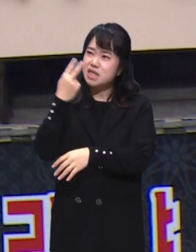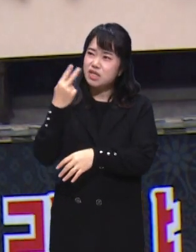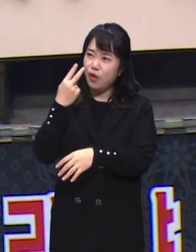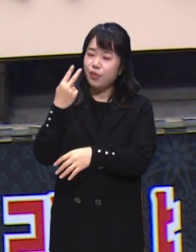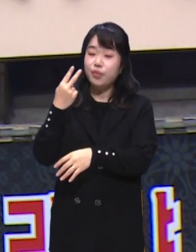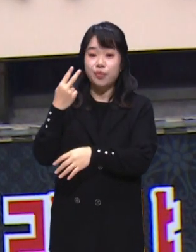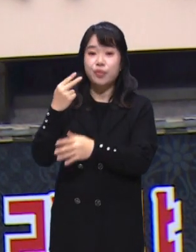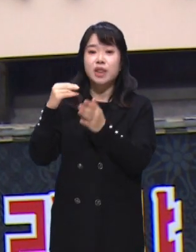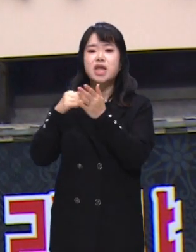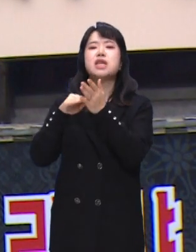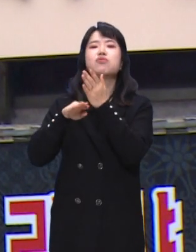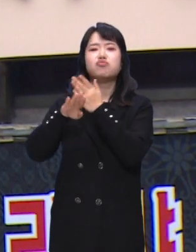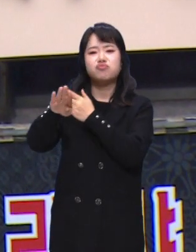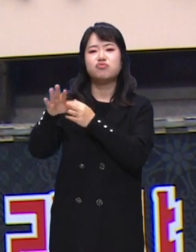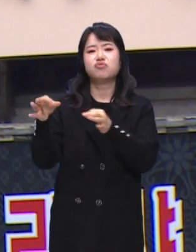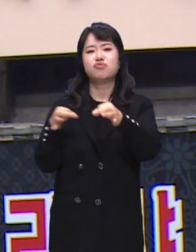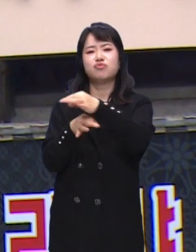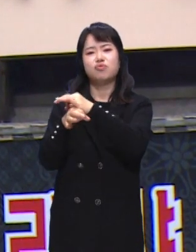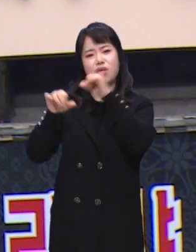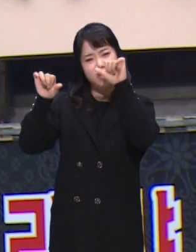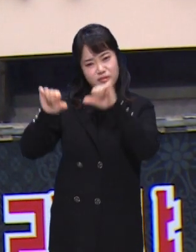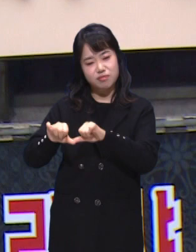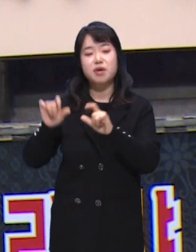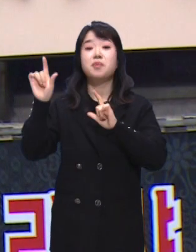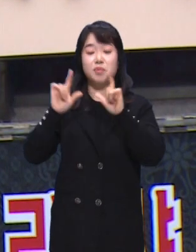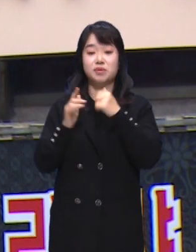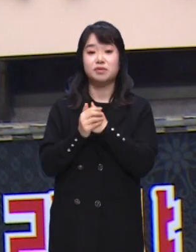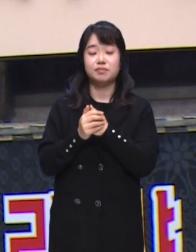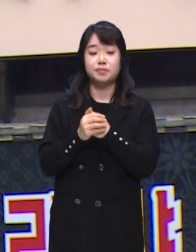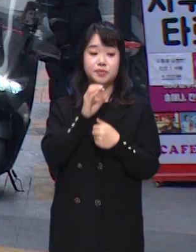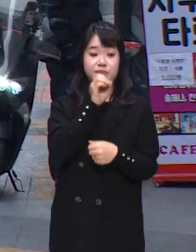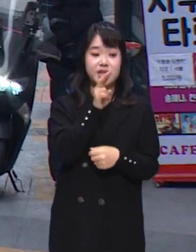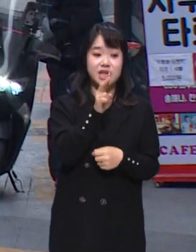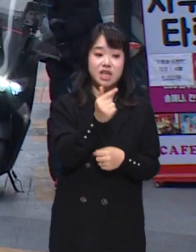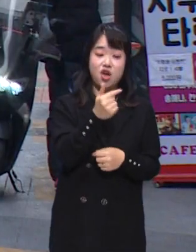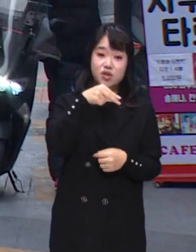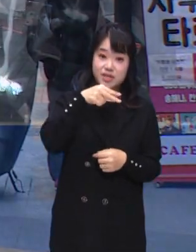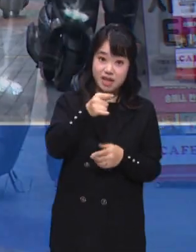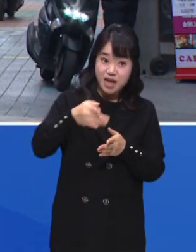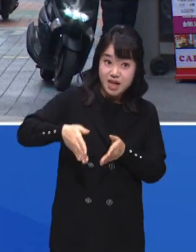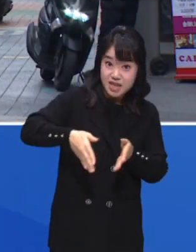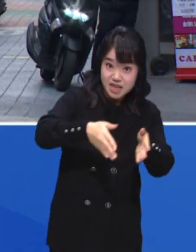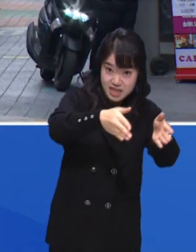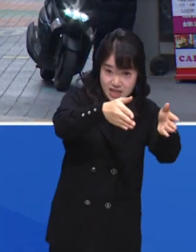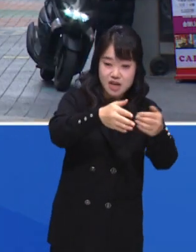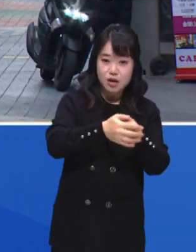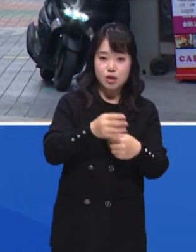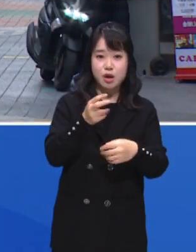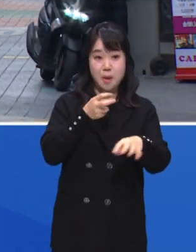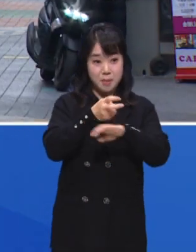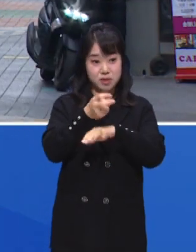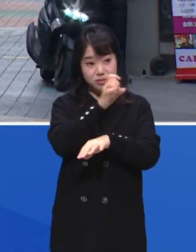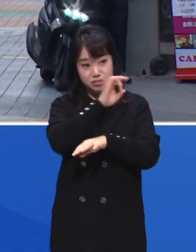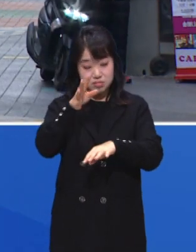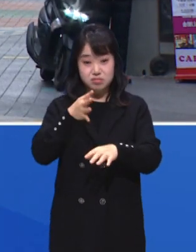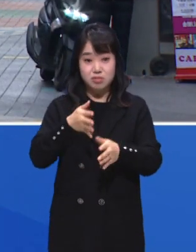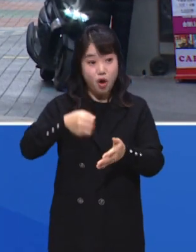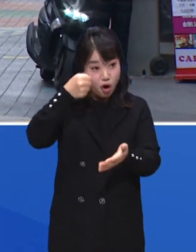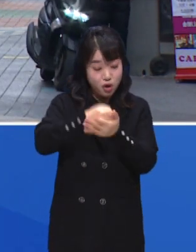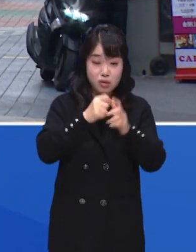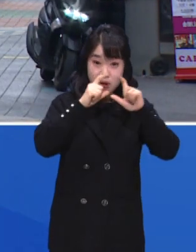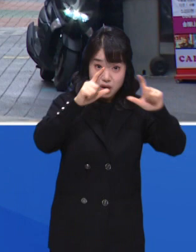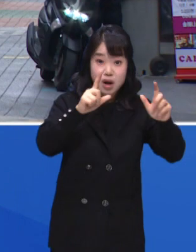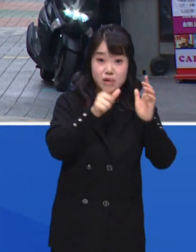어렵다라는 이야기가 지속적으로 들렸고요 연세로 대중교통 전용지구가 지정될 때도 어려운 상태였습니다